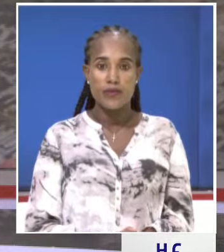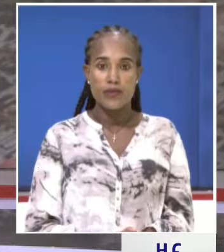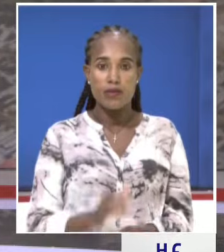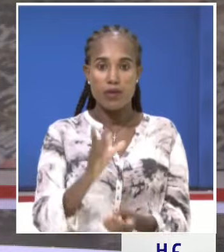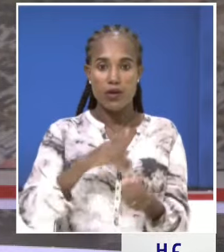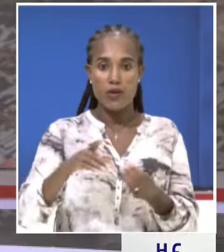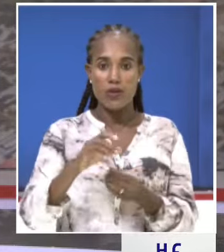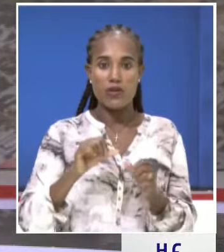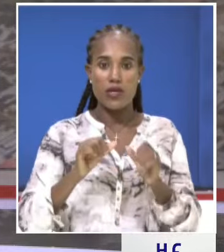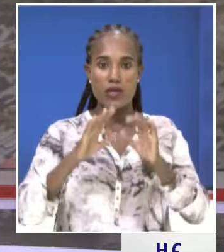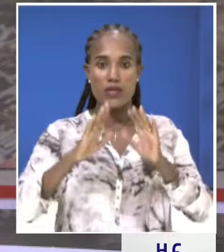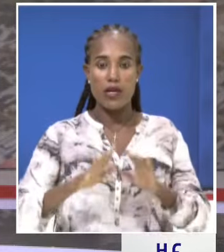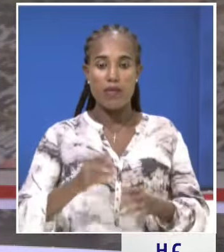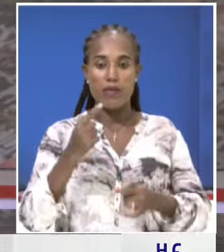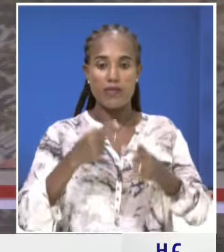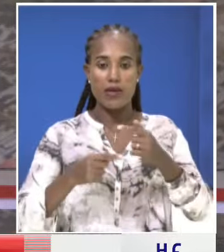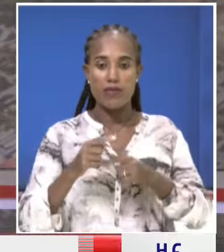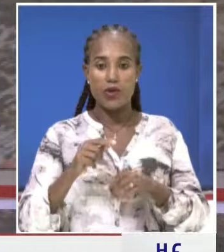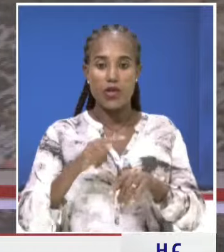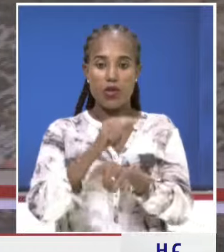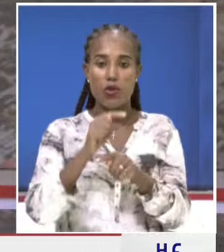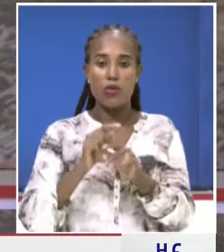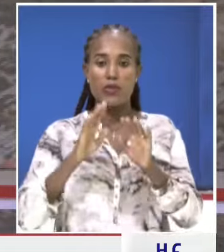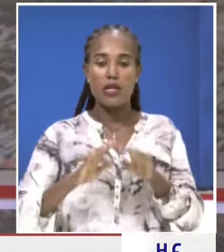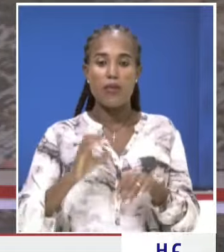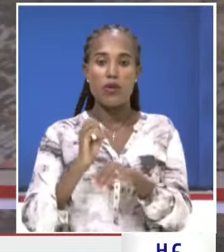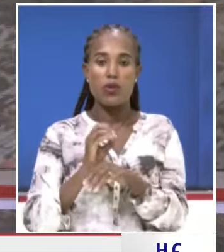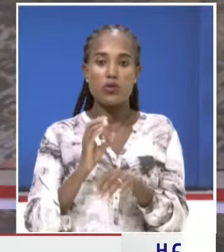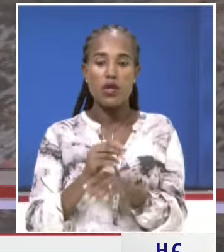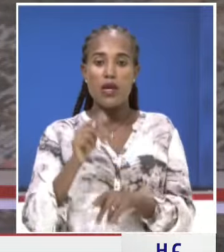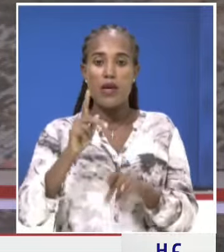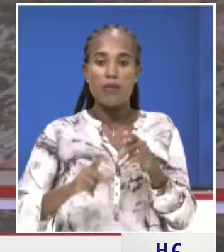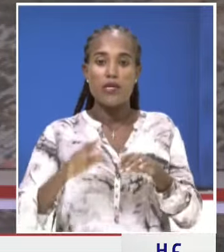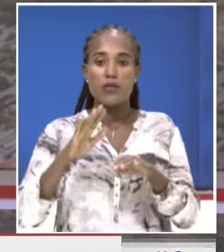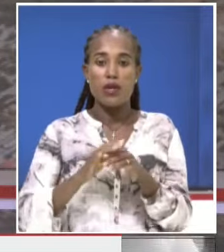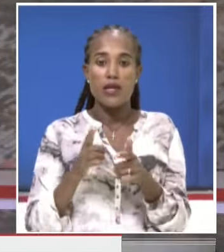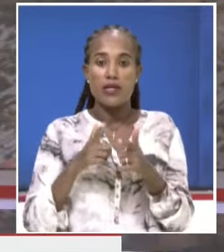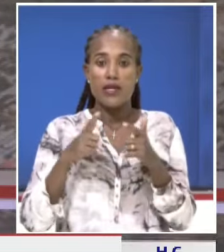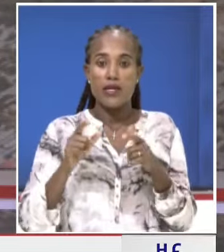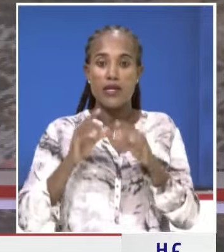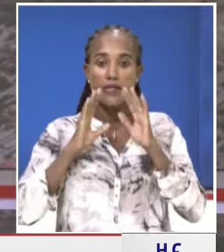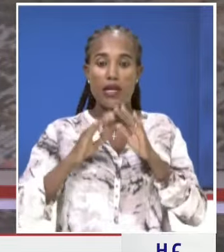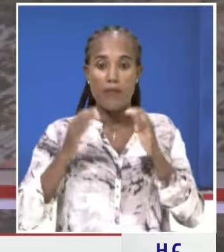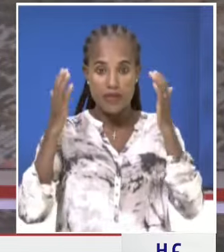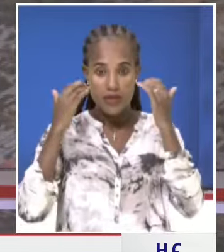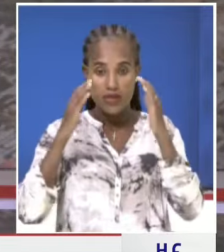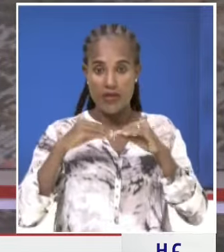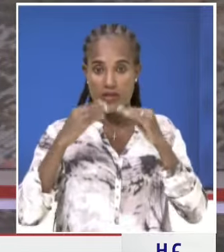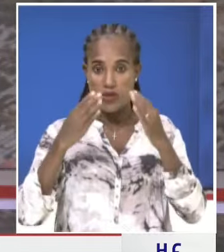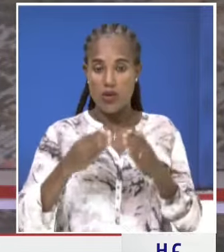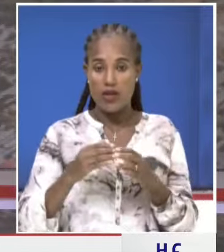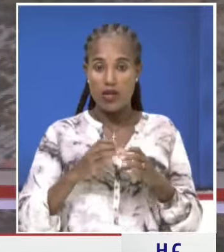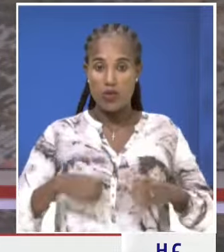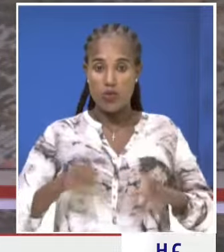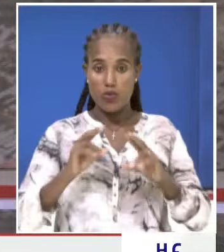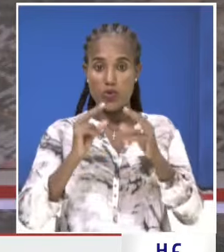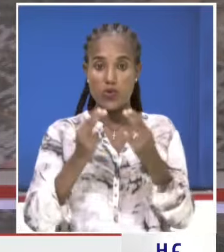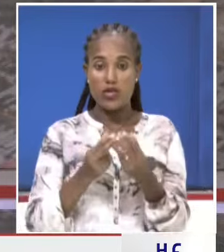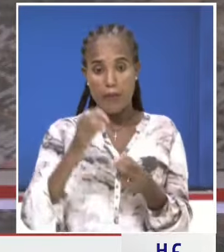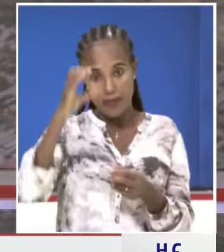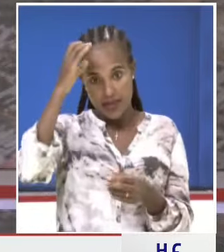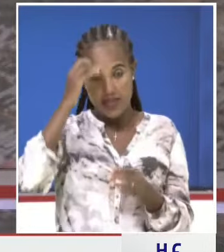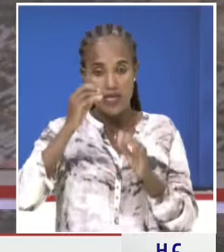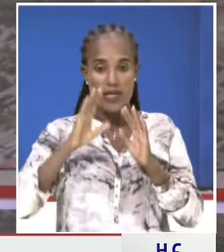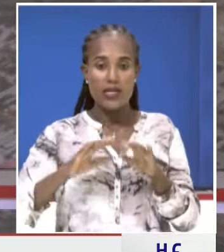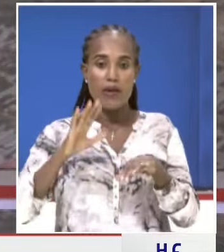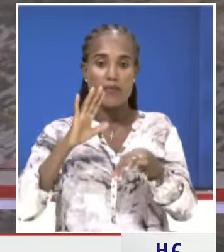በክልሉ ዘላቂ ሰላምን ለማስፈን የተቋቋመው የሰላም ካውንስል በህዝቡ ላይ ትልቅ የሰላም ተስፋን ሰንቋል። የታጠቁ ኃይሎችና መንግስትም